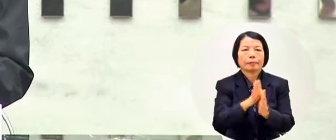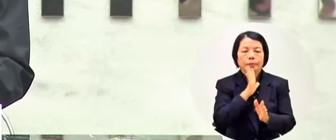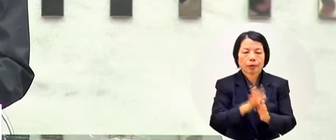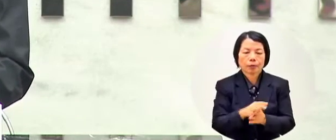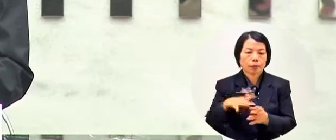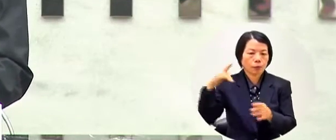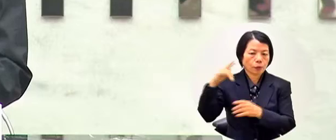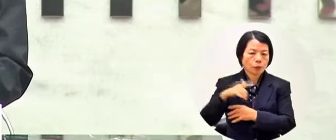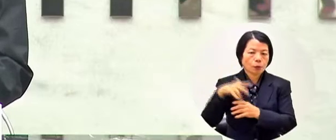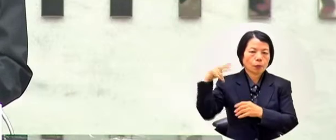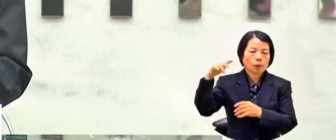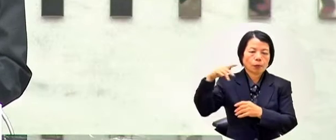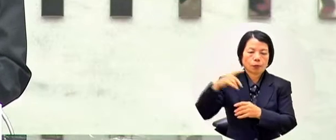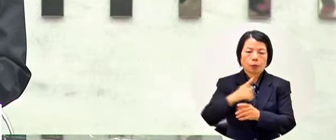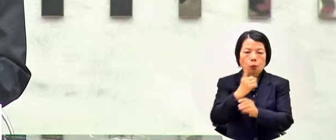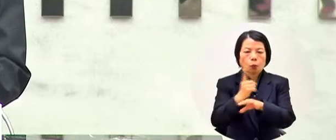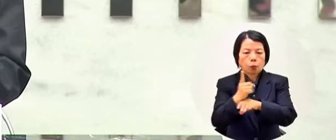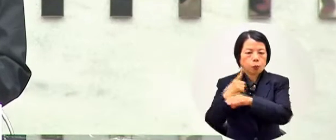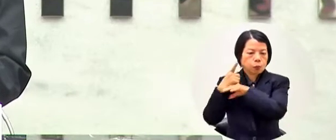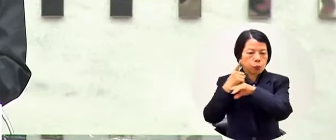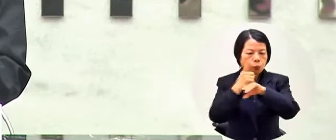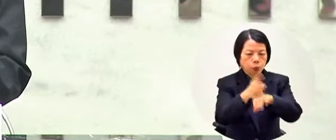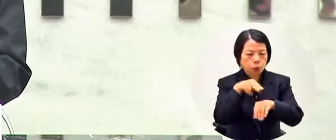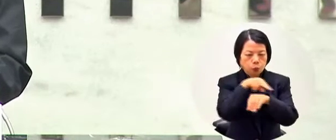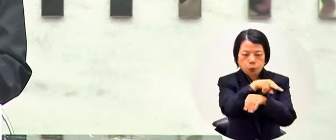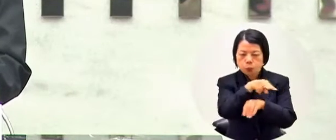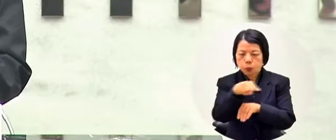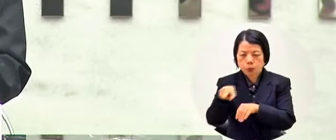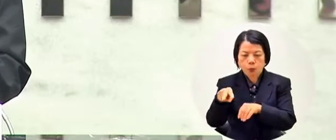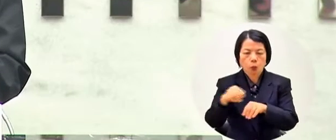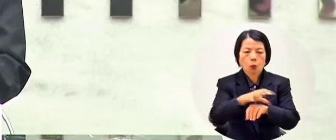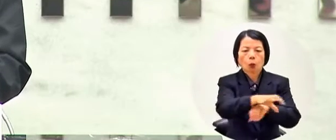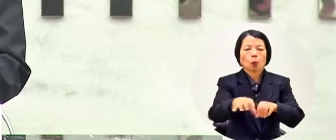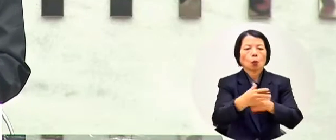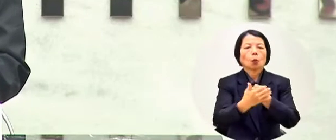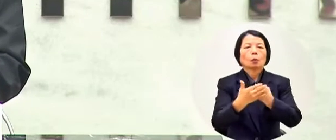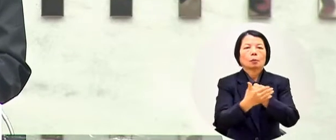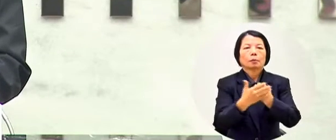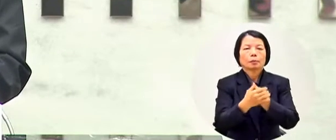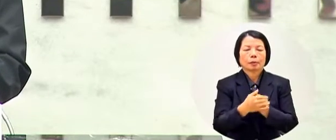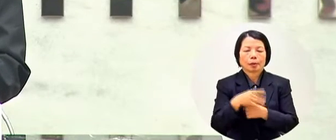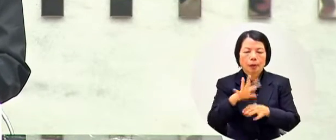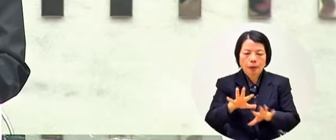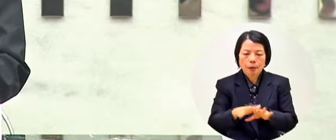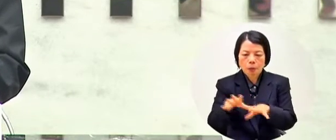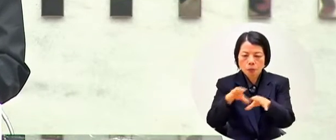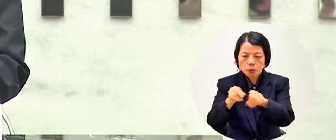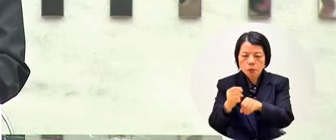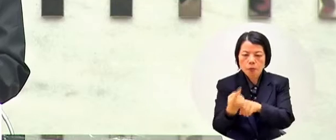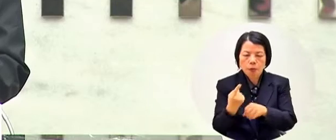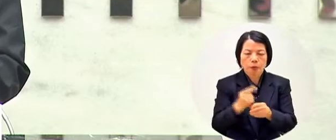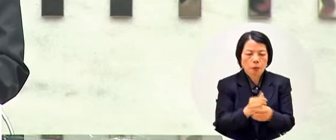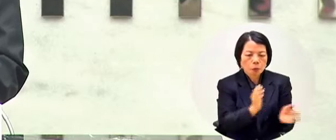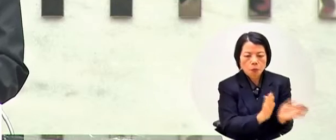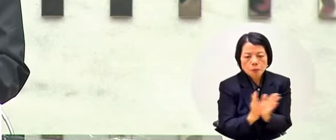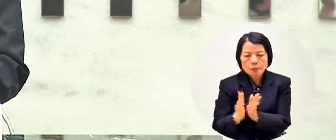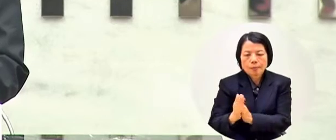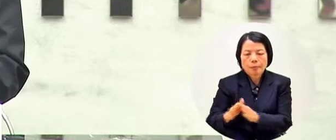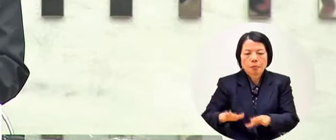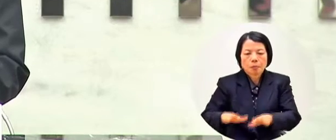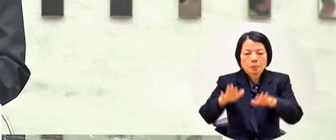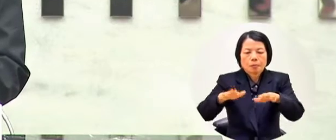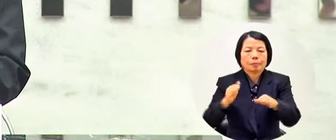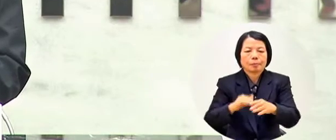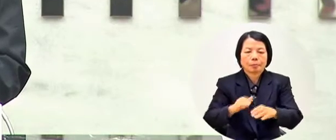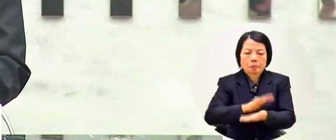面看爱河，而是以立体角度看爱河的环境保护、水域资源、整治防洪、开发